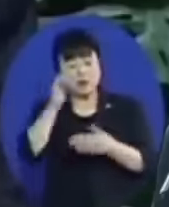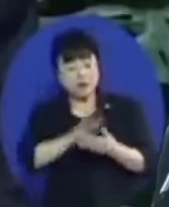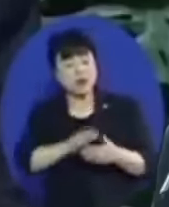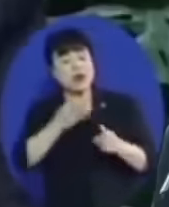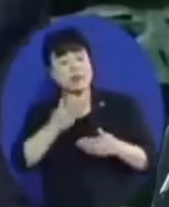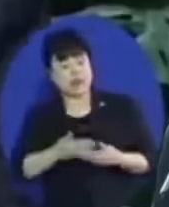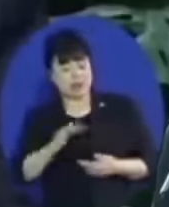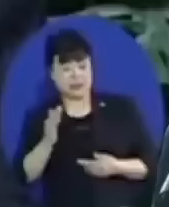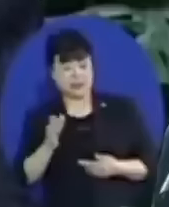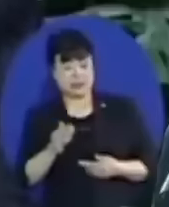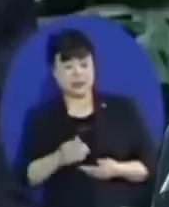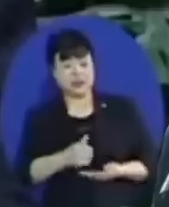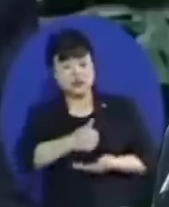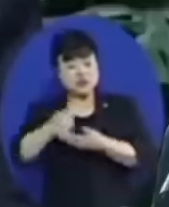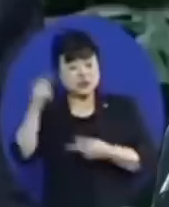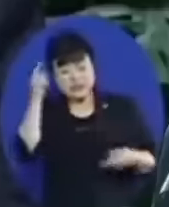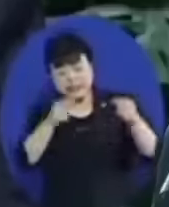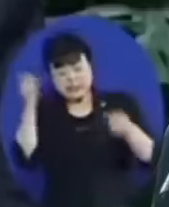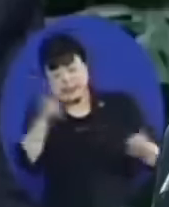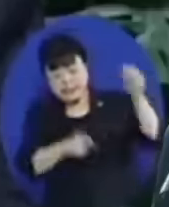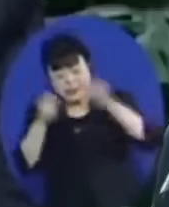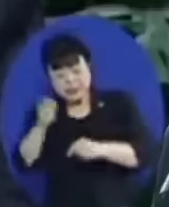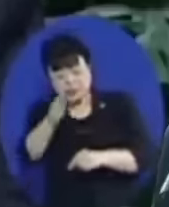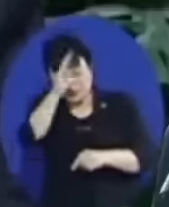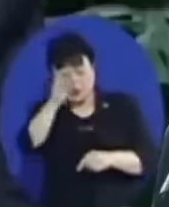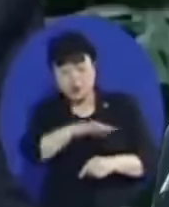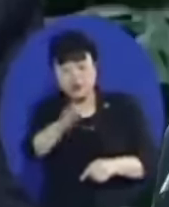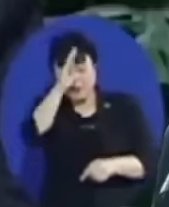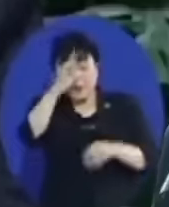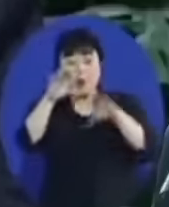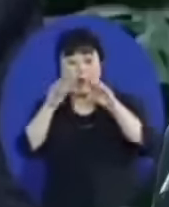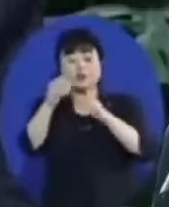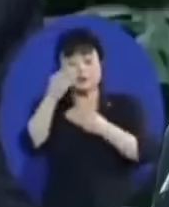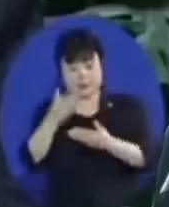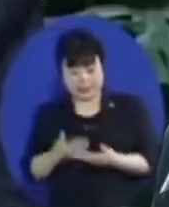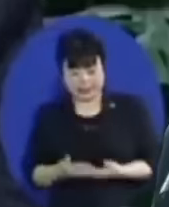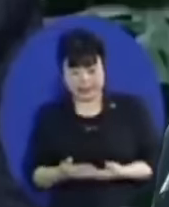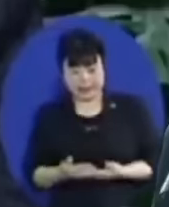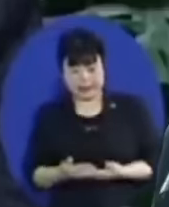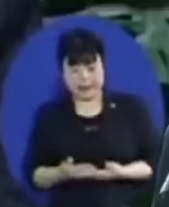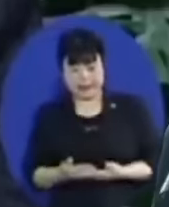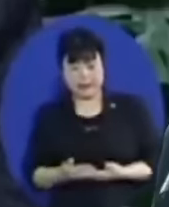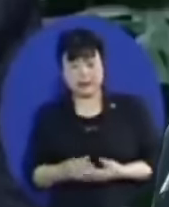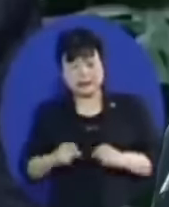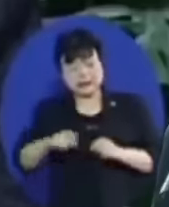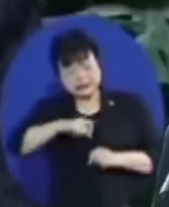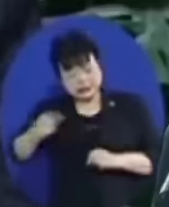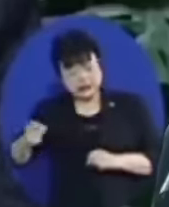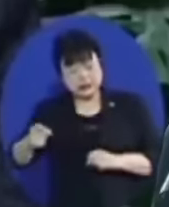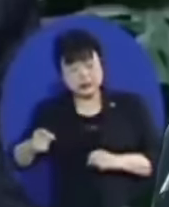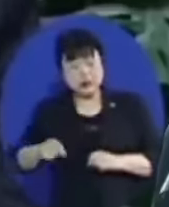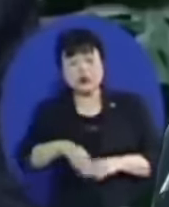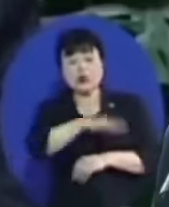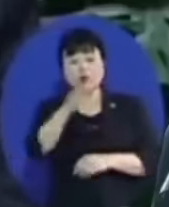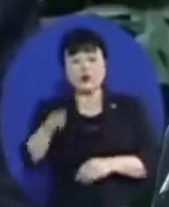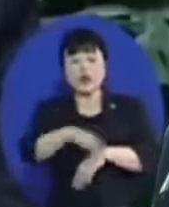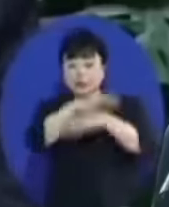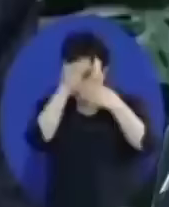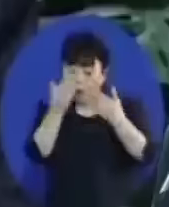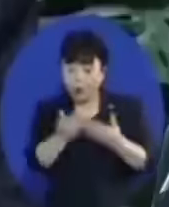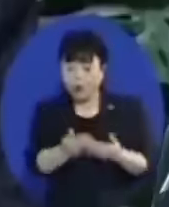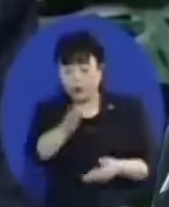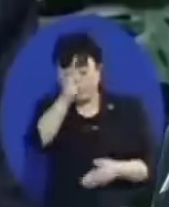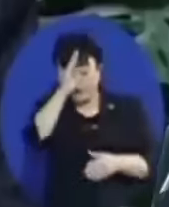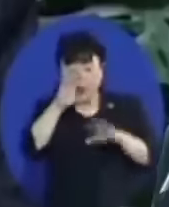누리고 그가 채찍에 맞음으로 우리가 나음을 입었더나. 그가 채찍에 맞음으로 성이 찢어짐으로 우리의 모든